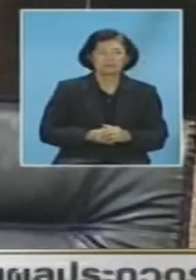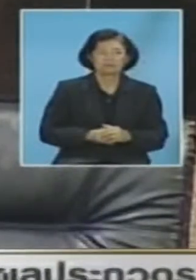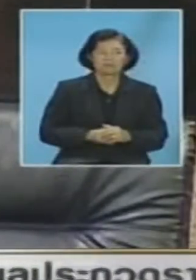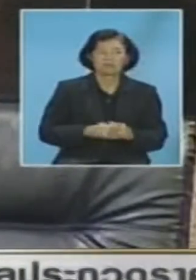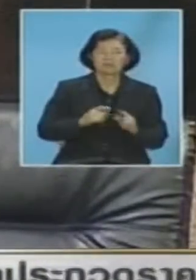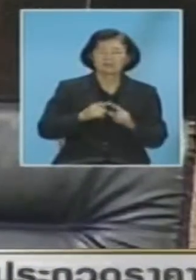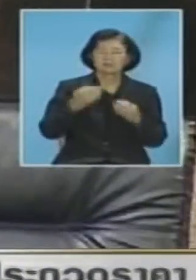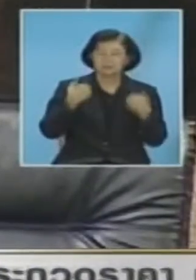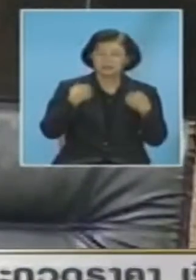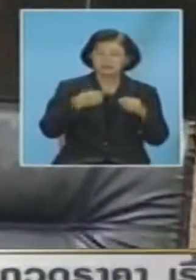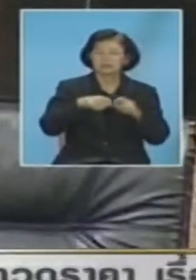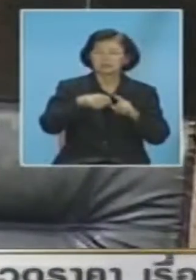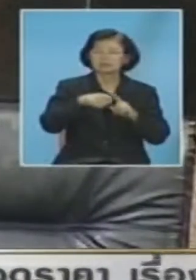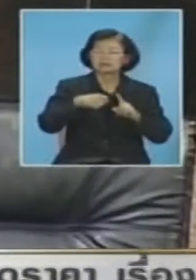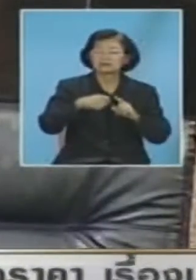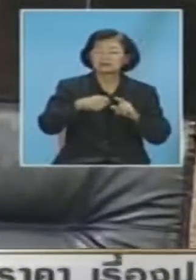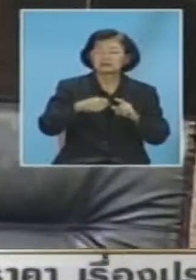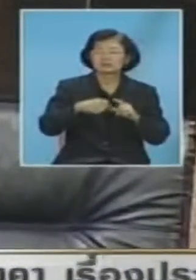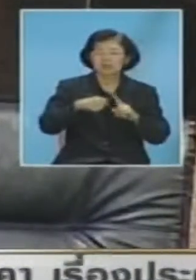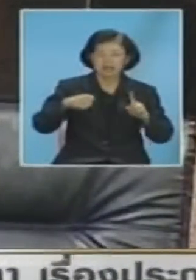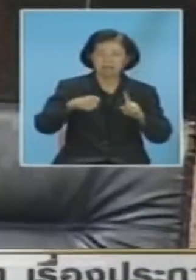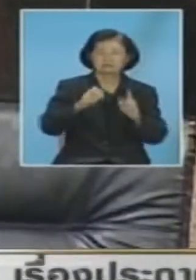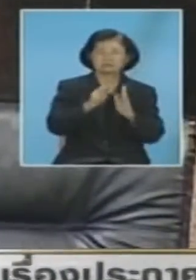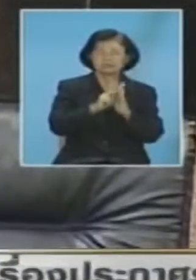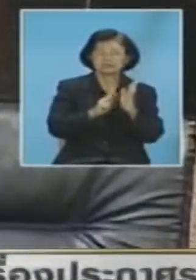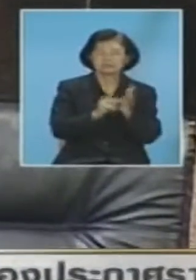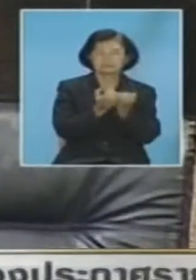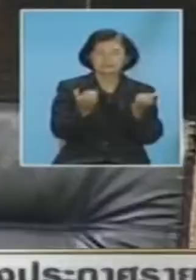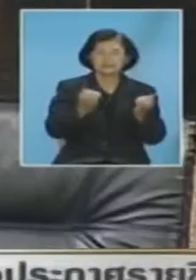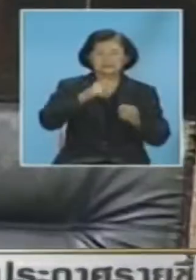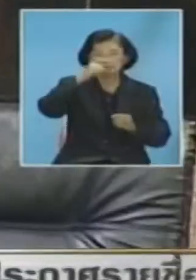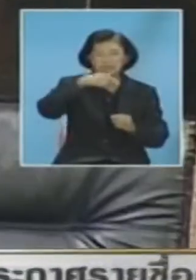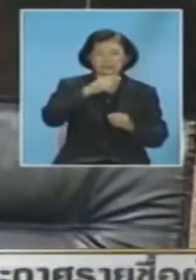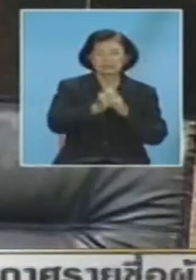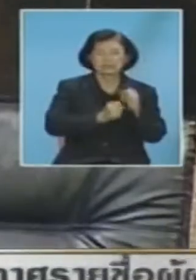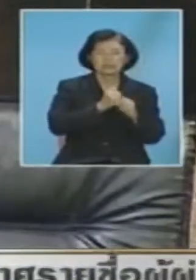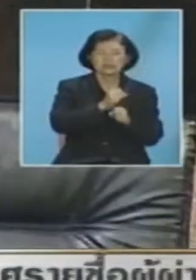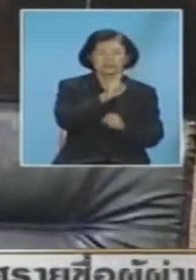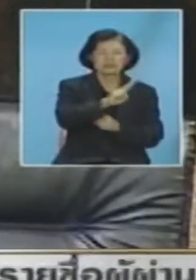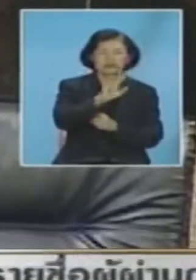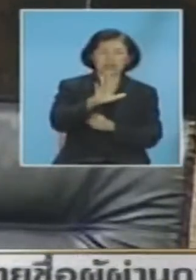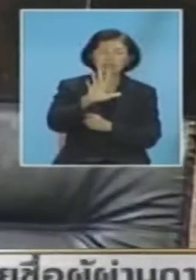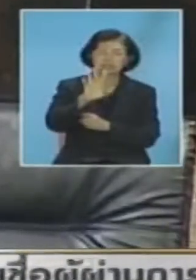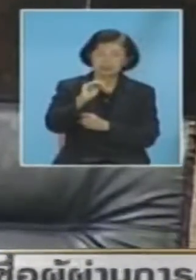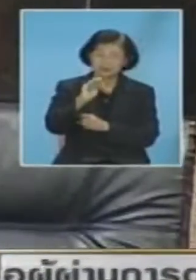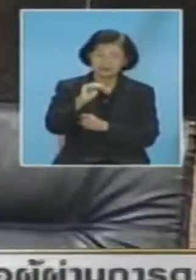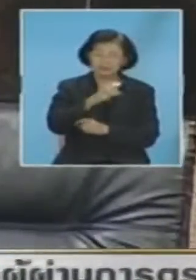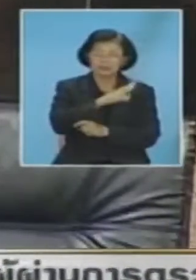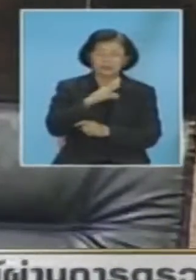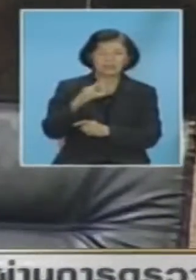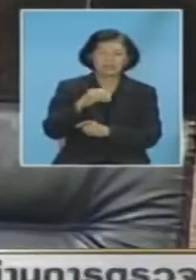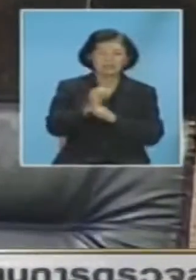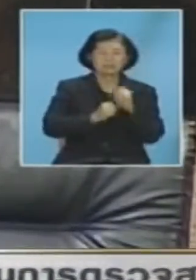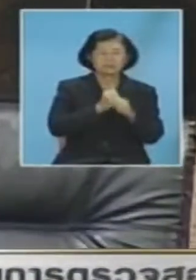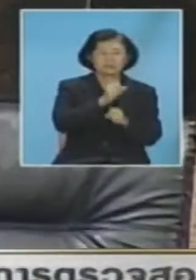ที่มีมาจากมาตรการของรัฐธรรมนูญแห่งราชอาณาจักรไทยทั้งฉบับปี2540และปี